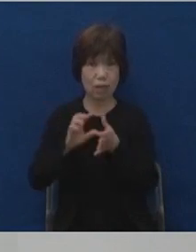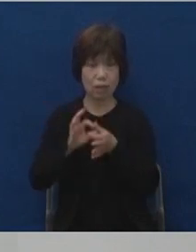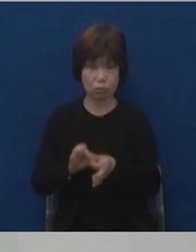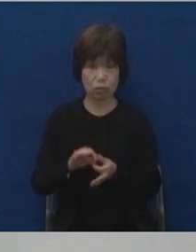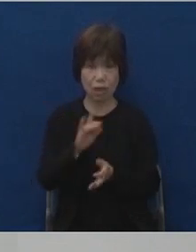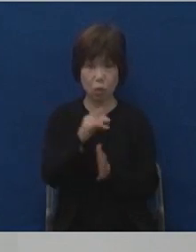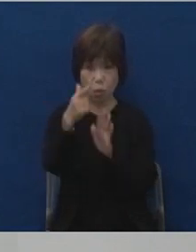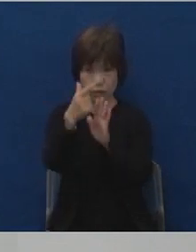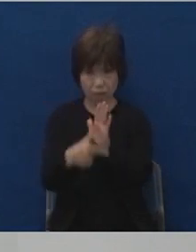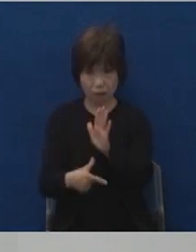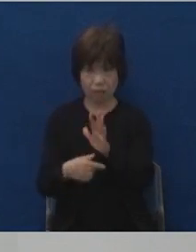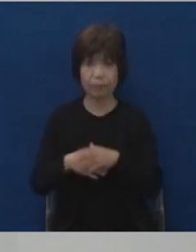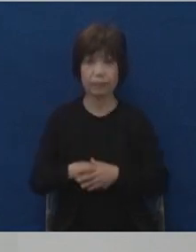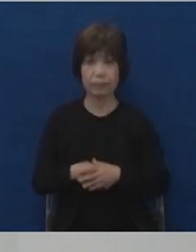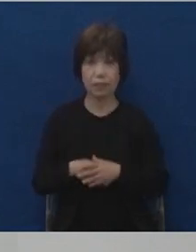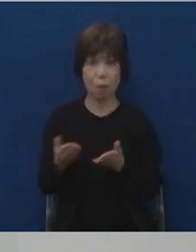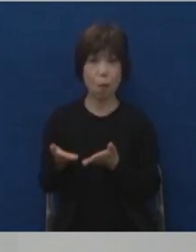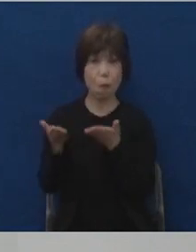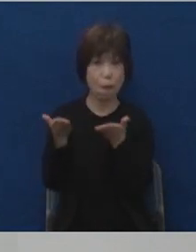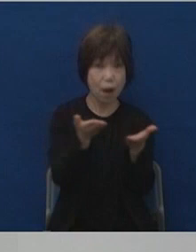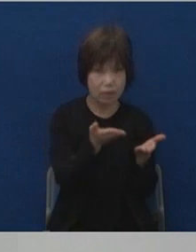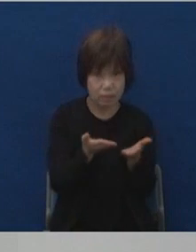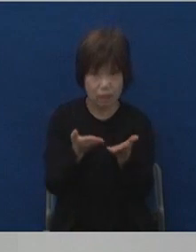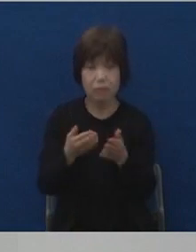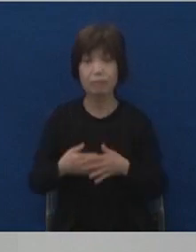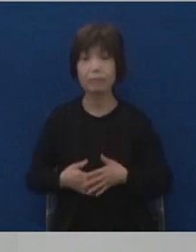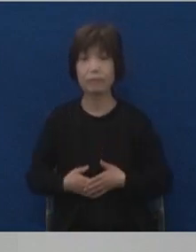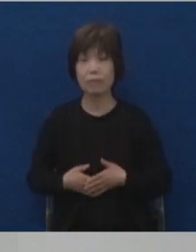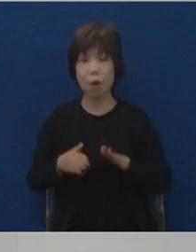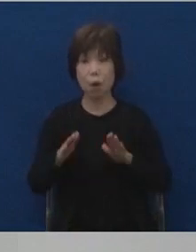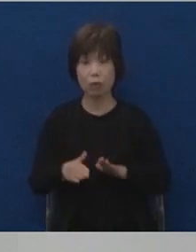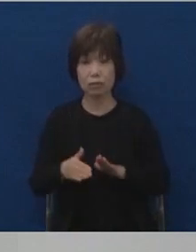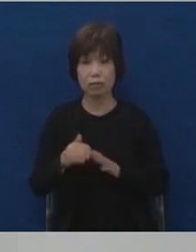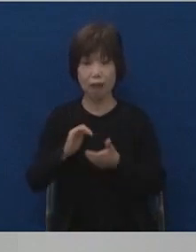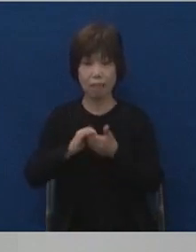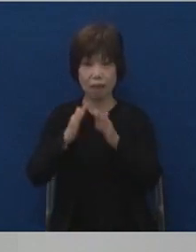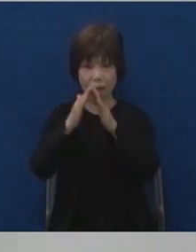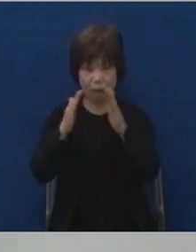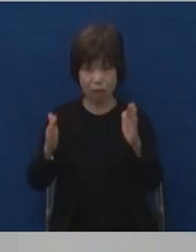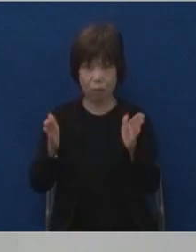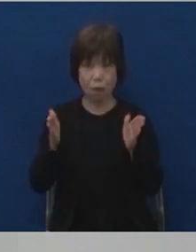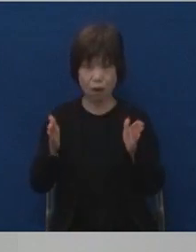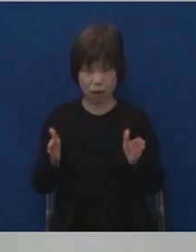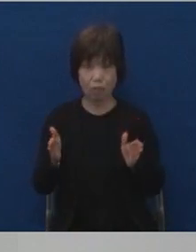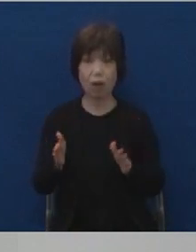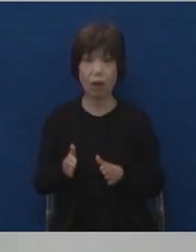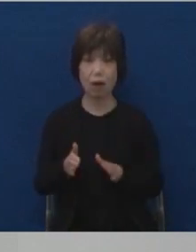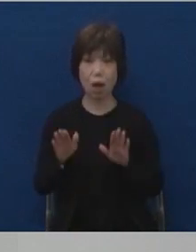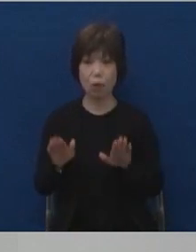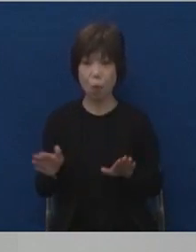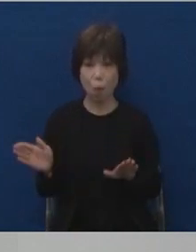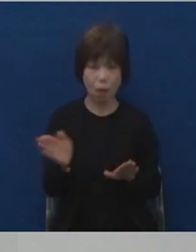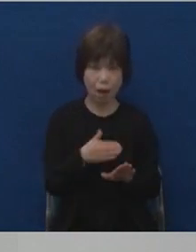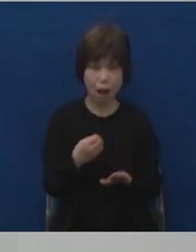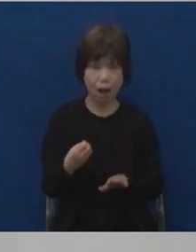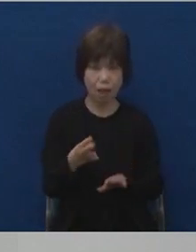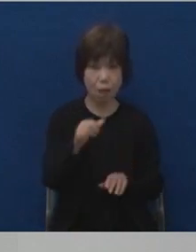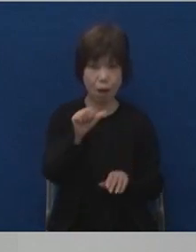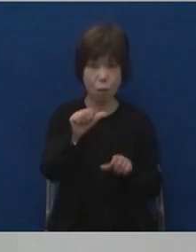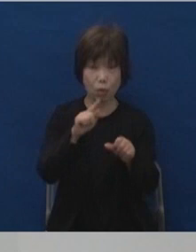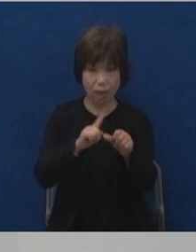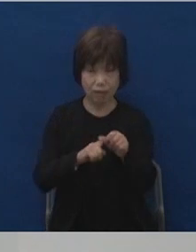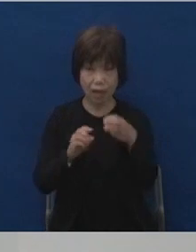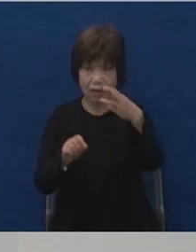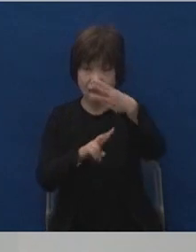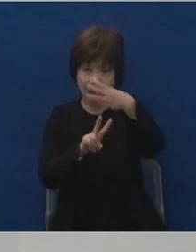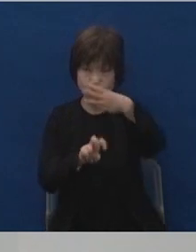といたします。お諮りいたします。本定例会の会期は、本日から令和5年